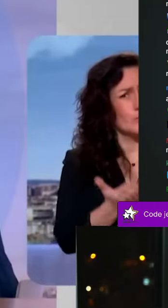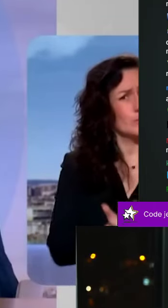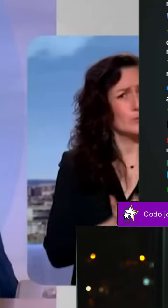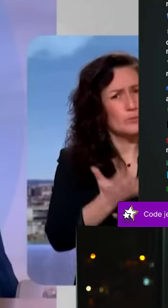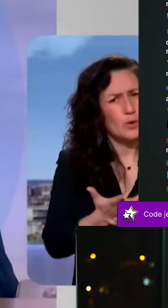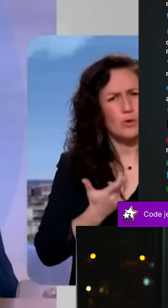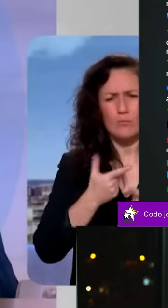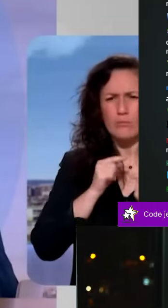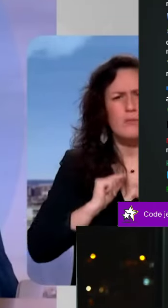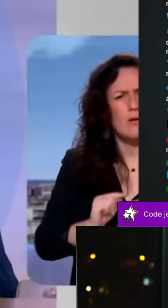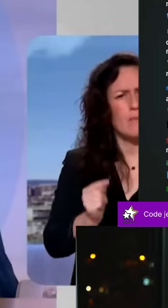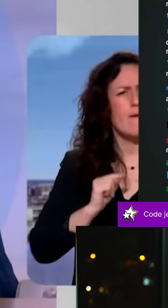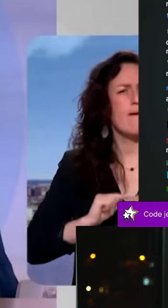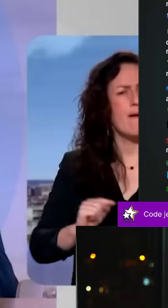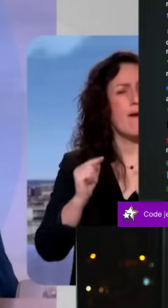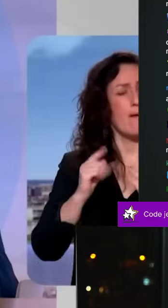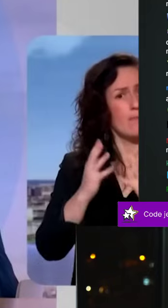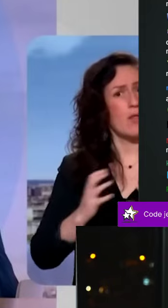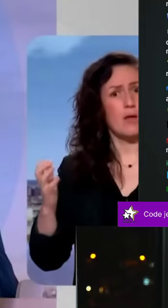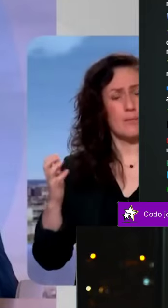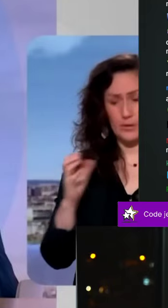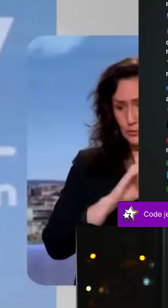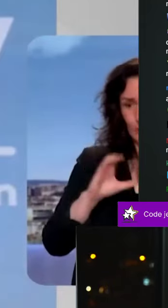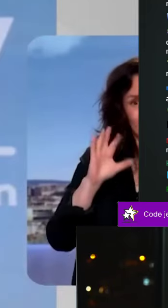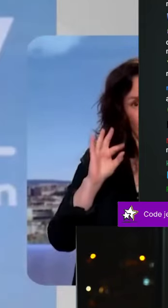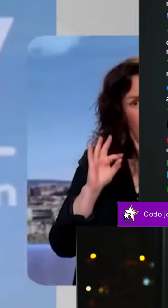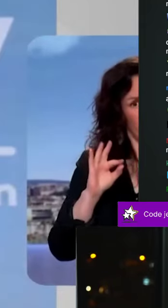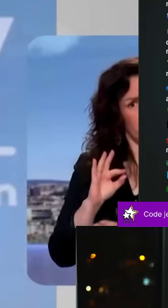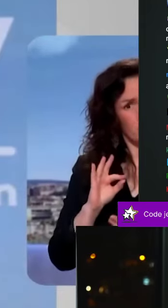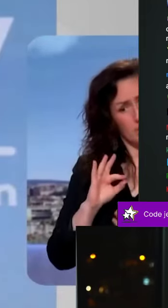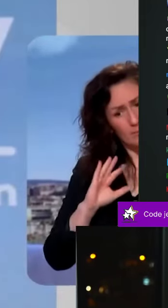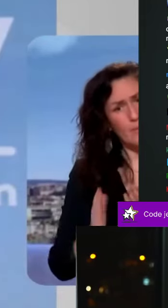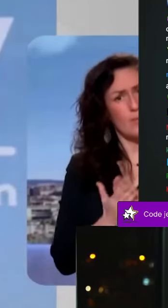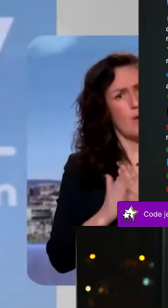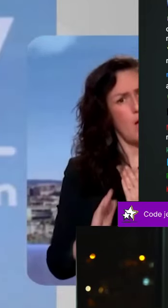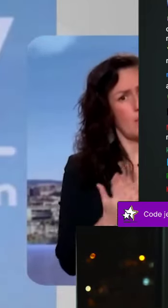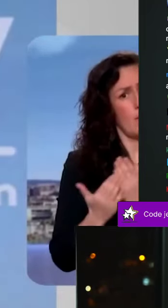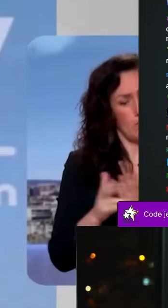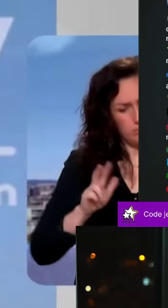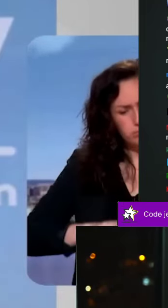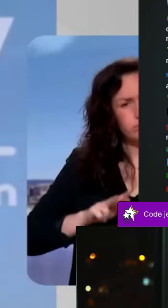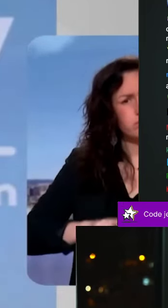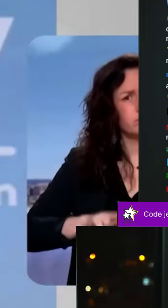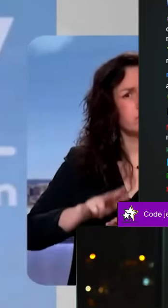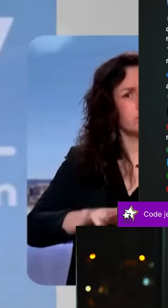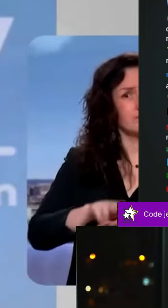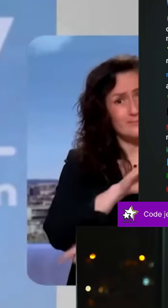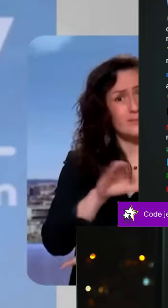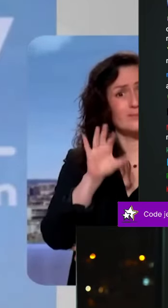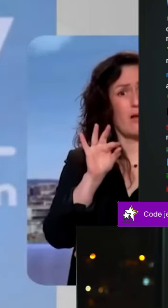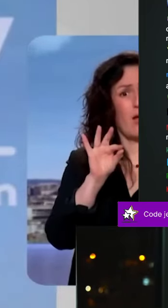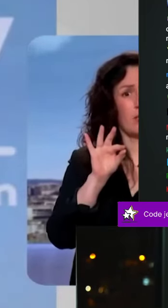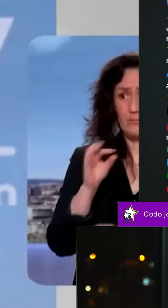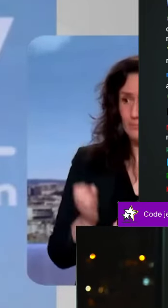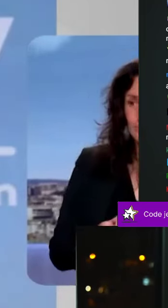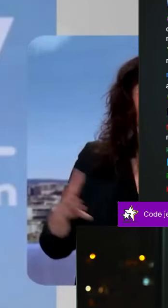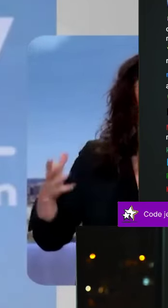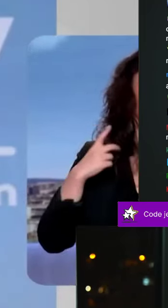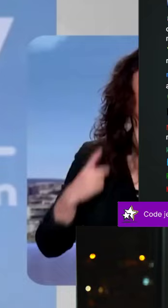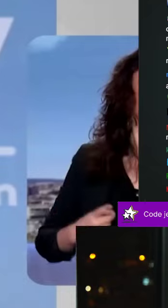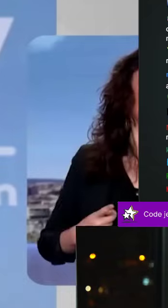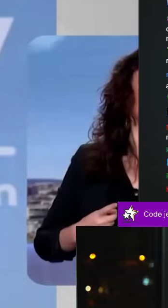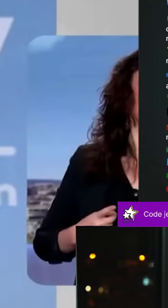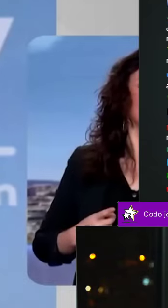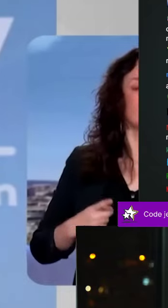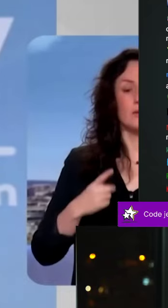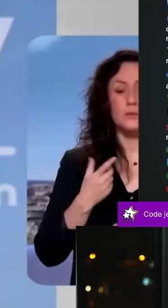parlementaire 150 de nos am ont été adoptés 150 de nos amendements ont été adoptés par une majorité de députés à l'Assemblée nationale